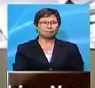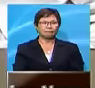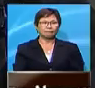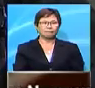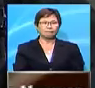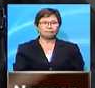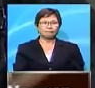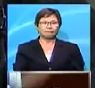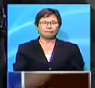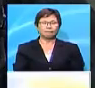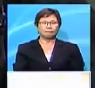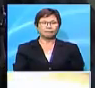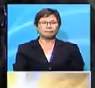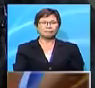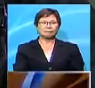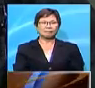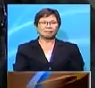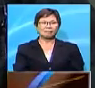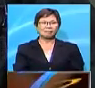Datu